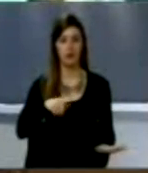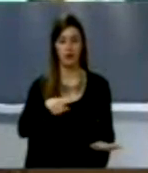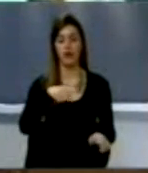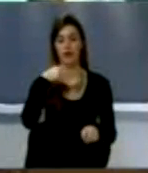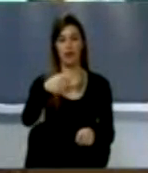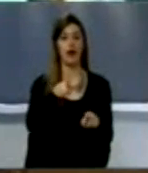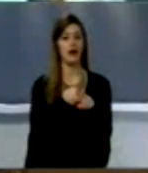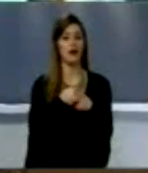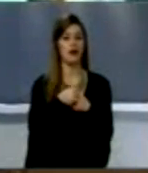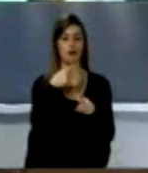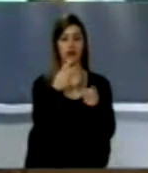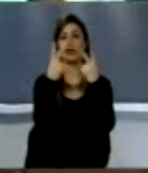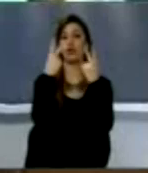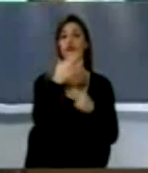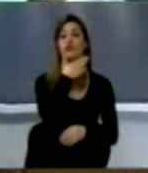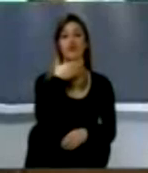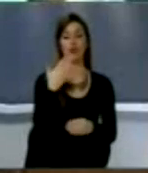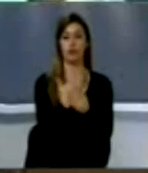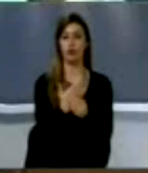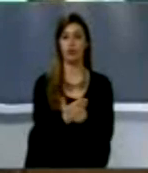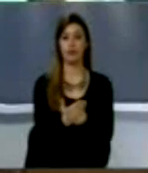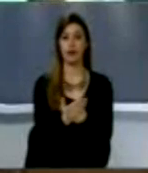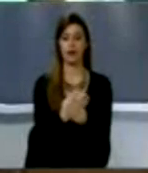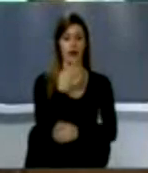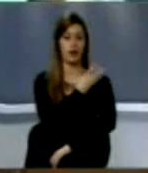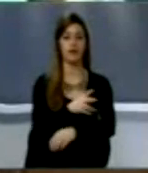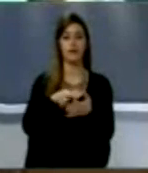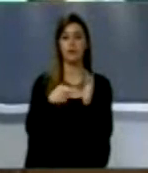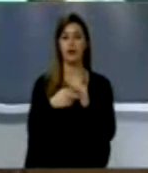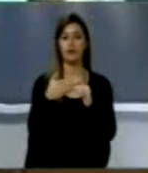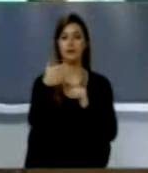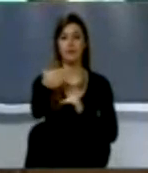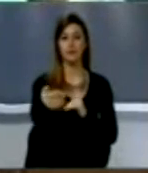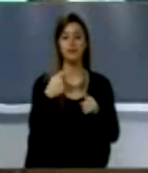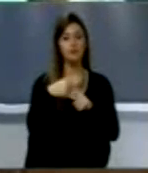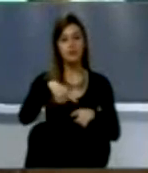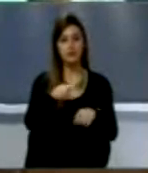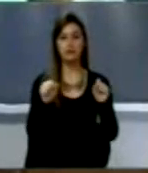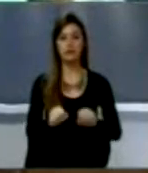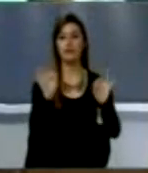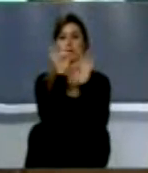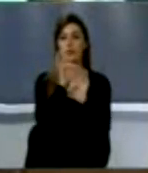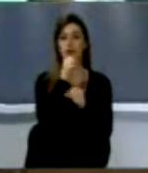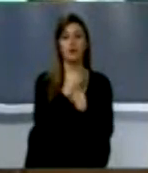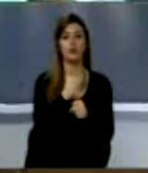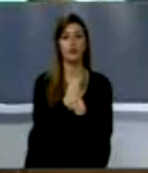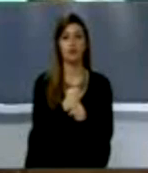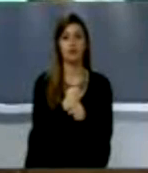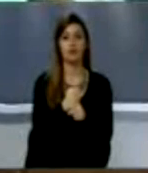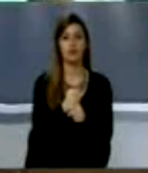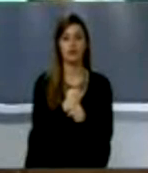që pasqyron jo vetëm orientimet e juaja 4 vjeçare, por edhe vendosmërinë apo gatishmërinë e juaj për të realizuar